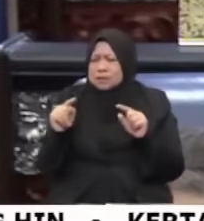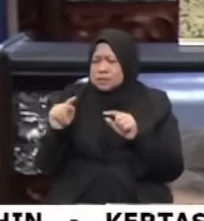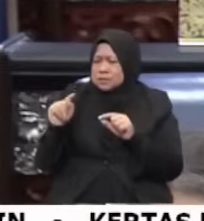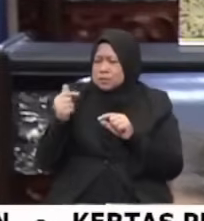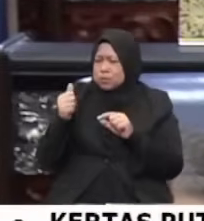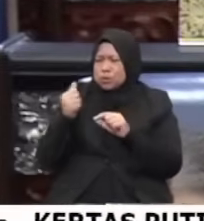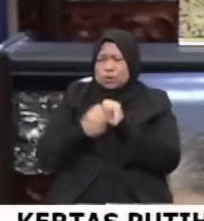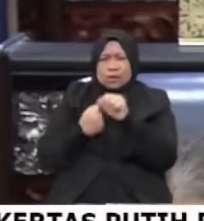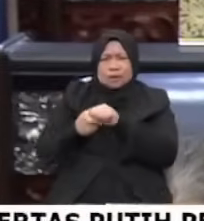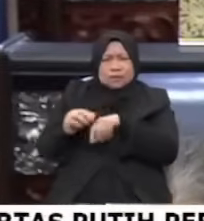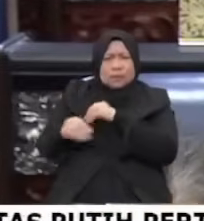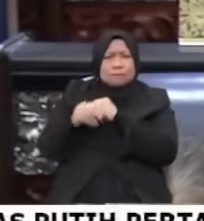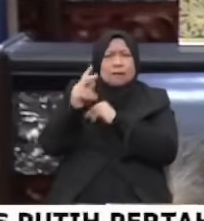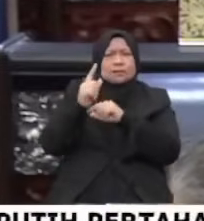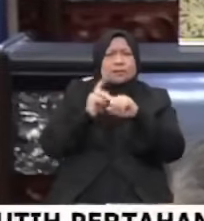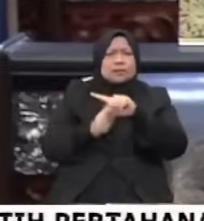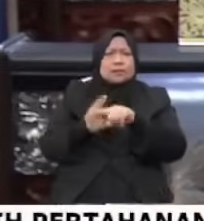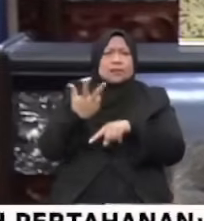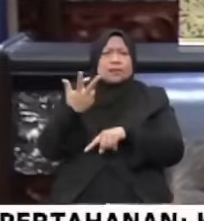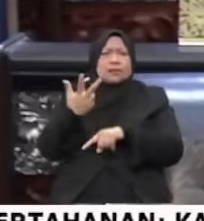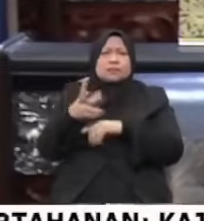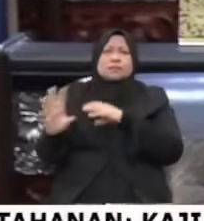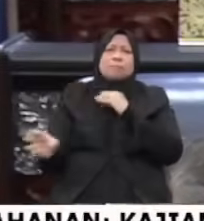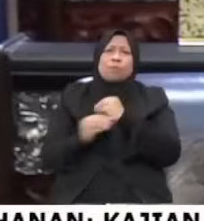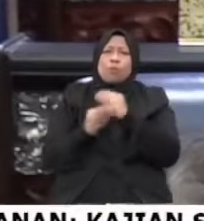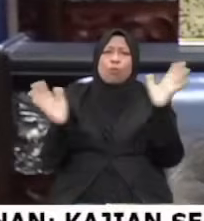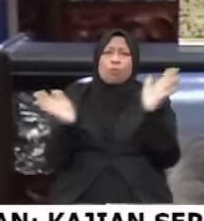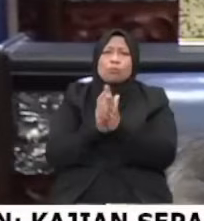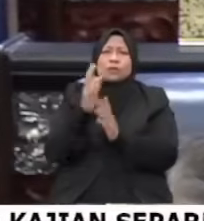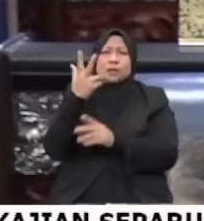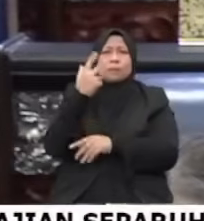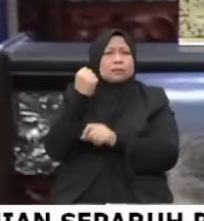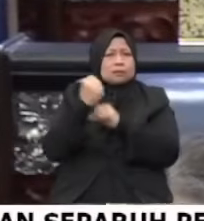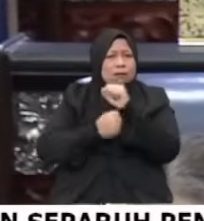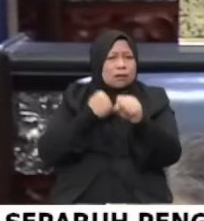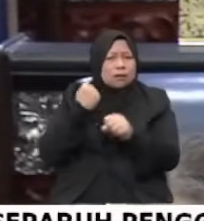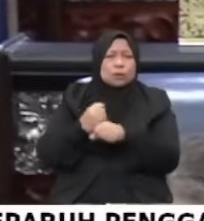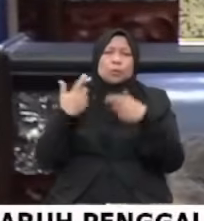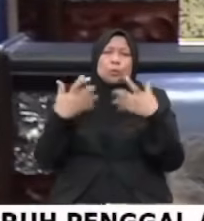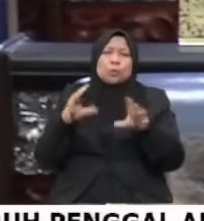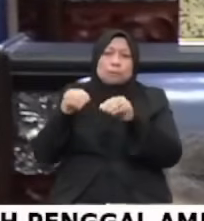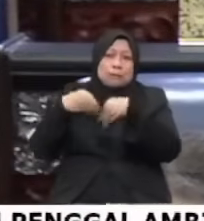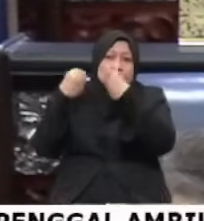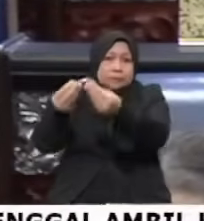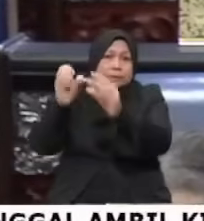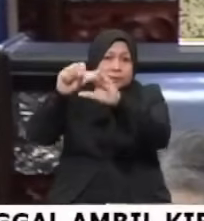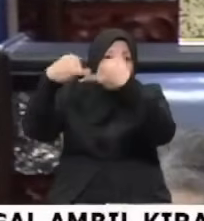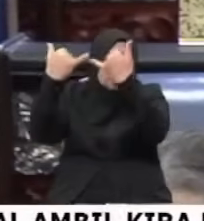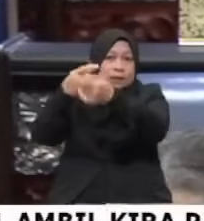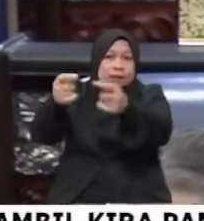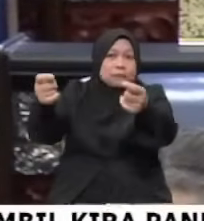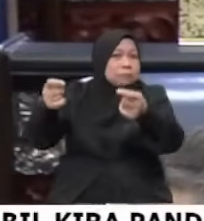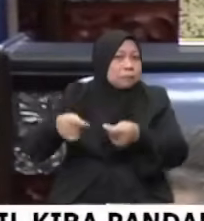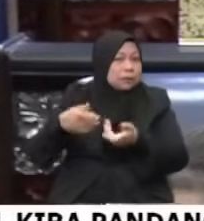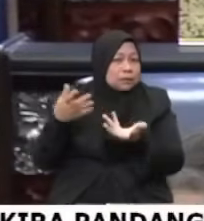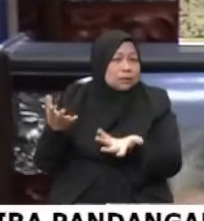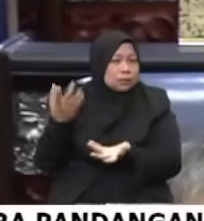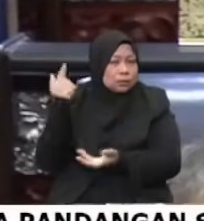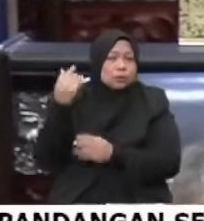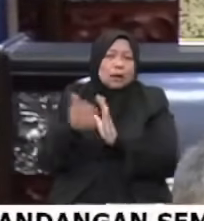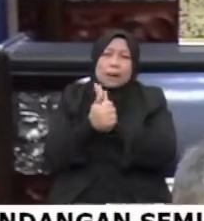10 tambah t campur T atau 10 Plus 3 ini diberikan kepada syarikat-syarikat tempatan untuk